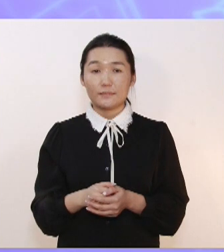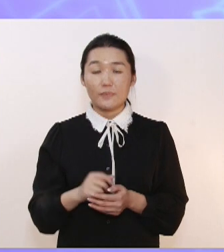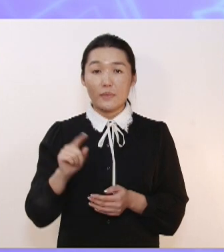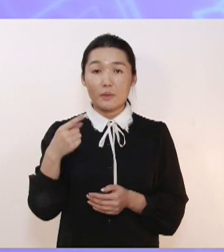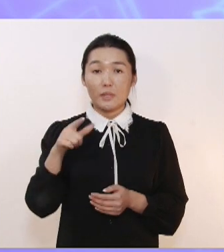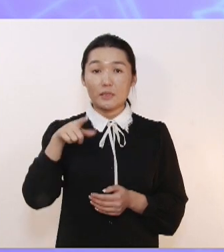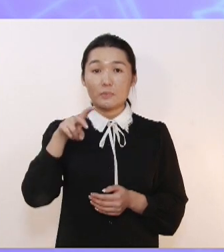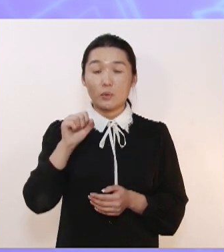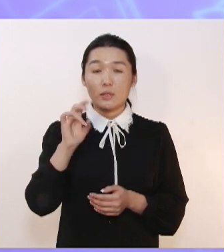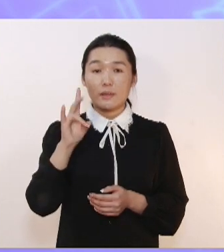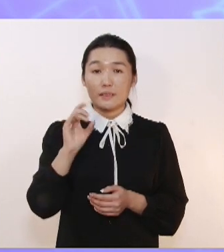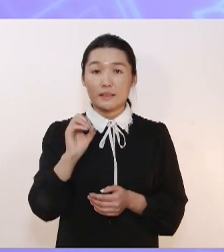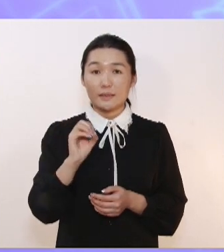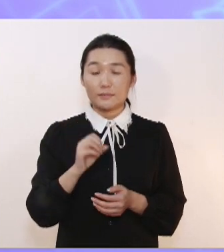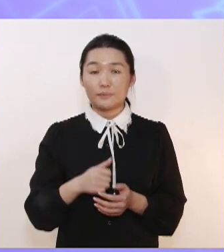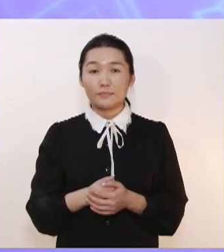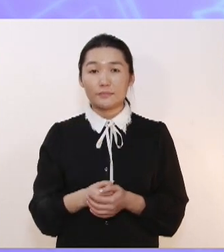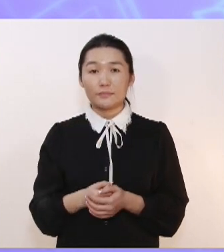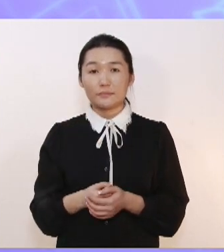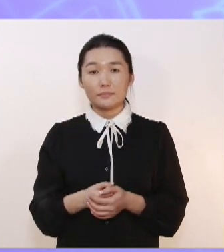Почему гласные?